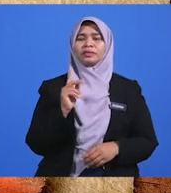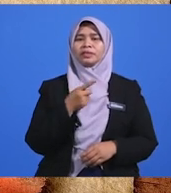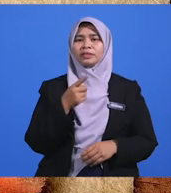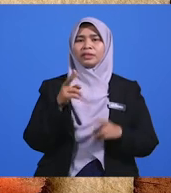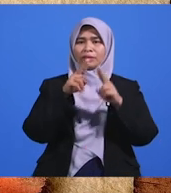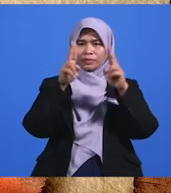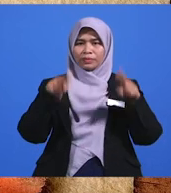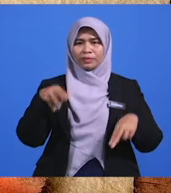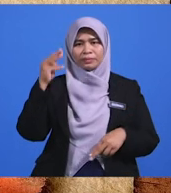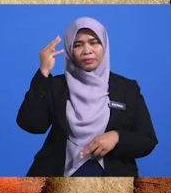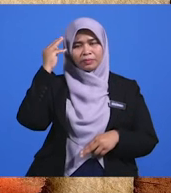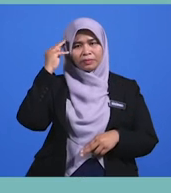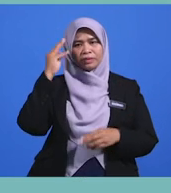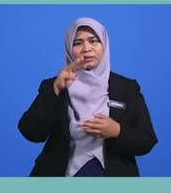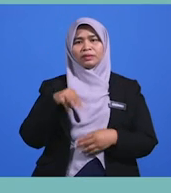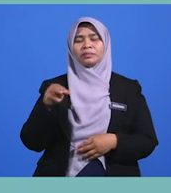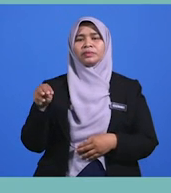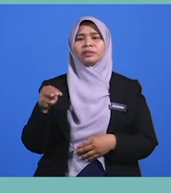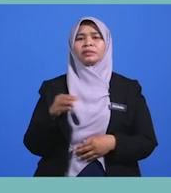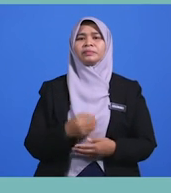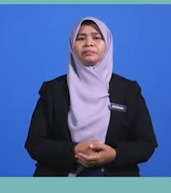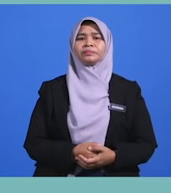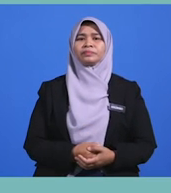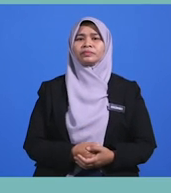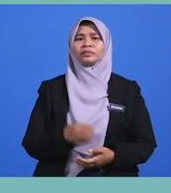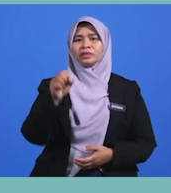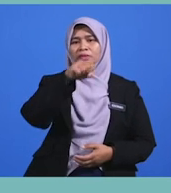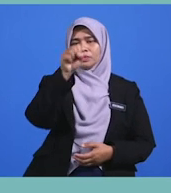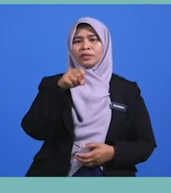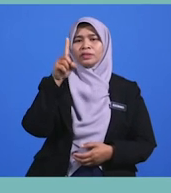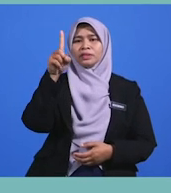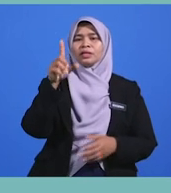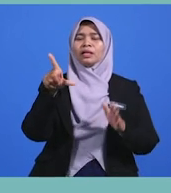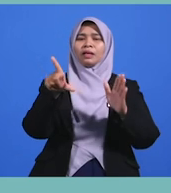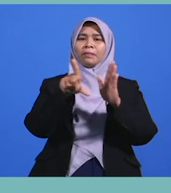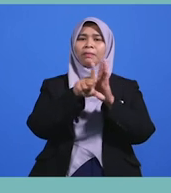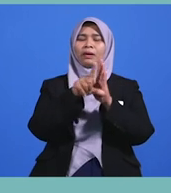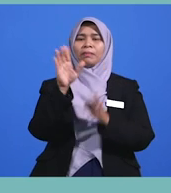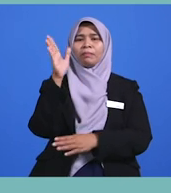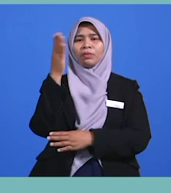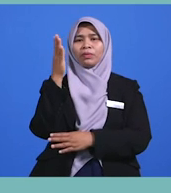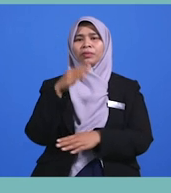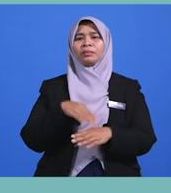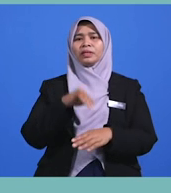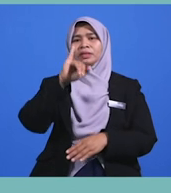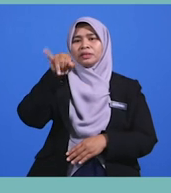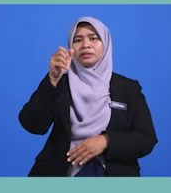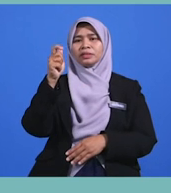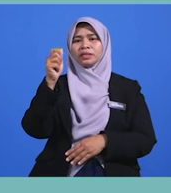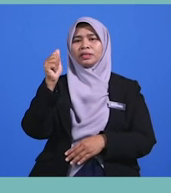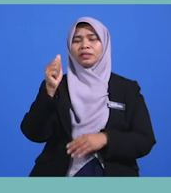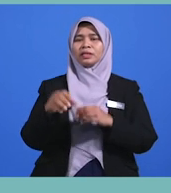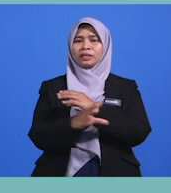murid-murid berdasarkan aktiviti yang diberi. Soalan pertama, lambang pokok pada jata negara dikaitkan dengan negeri